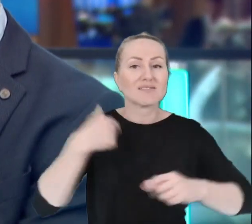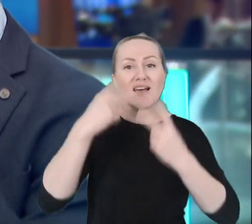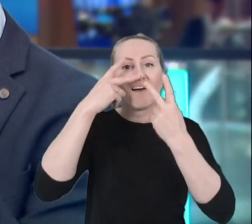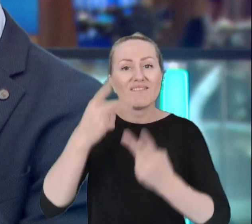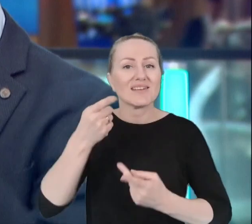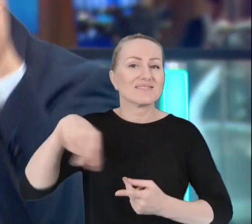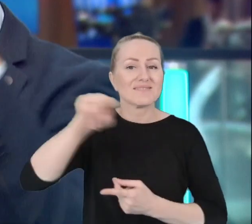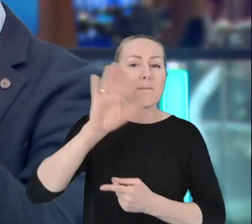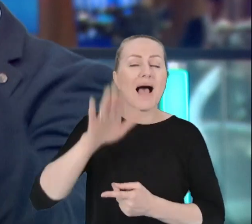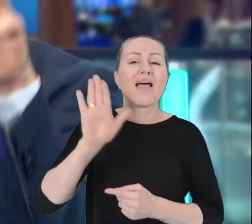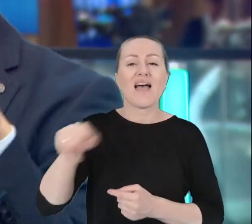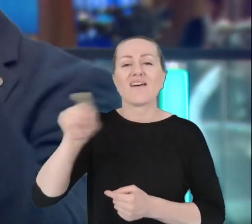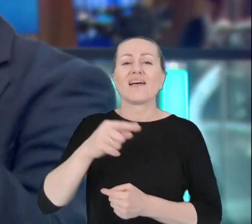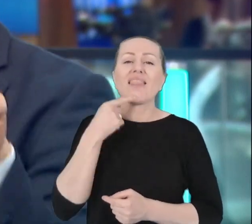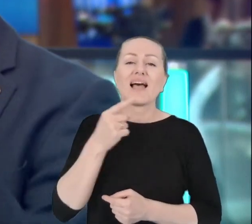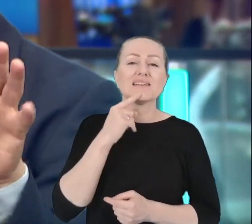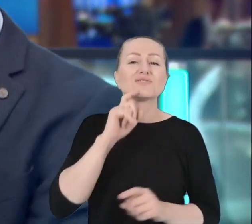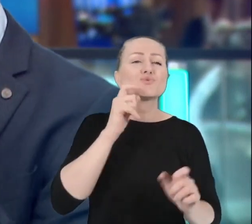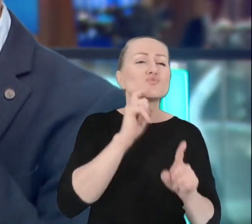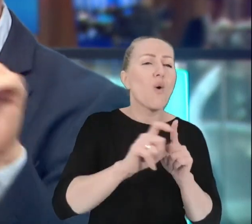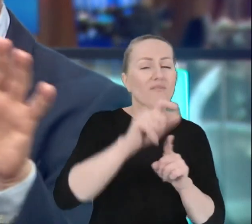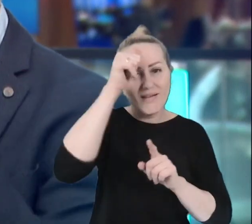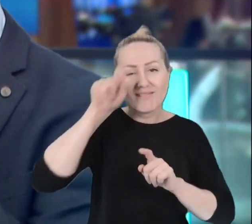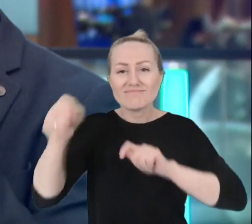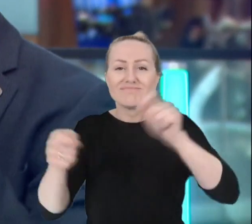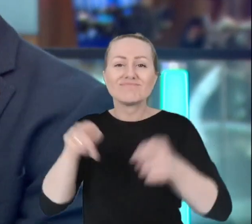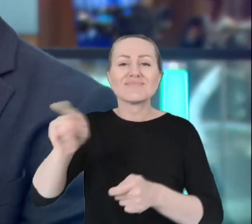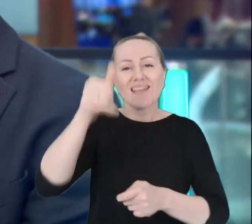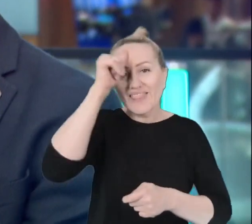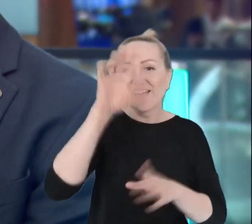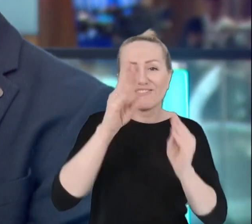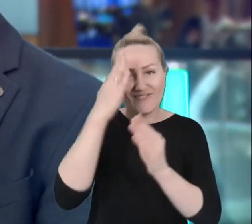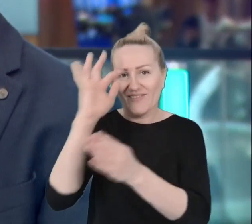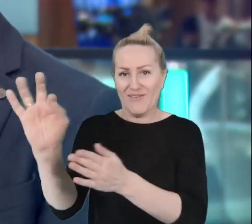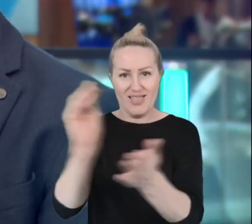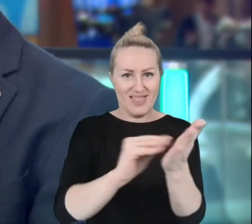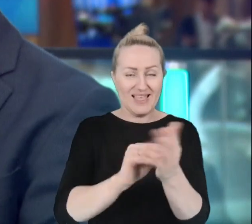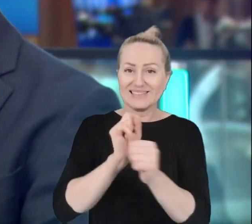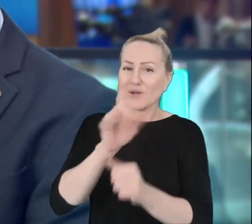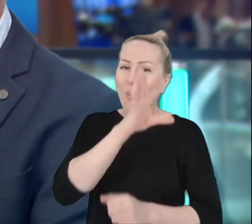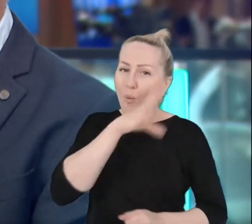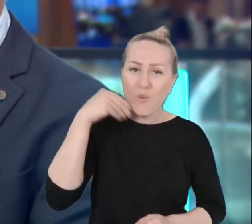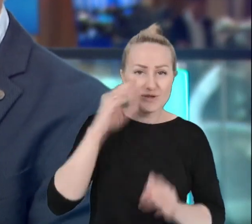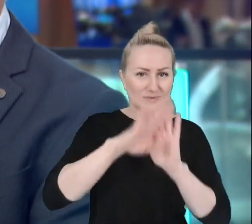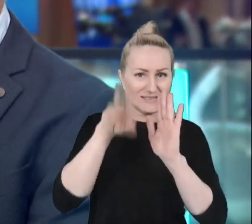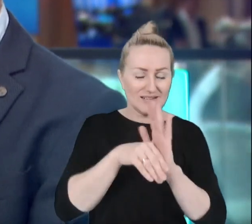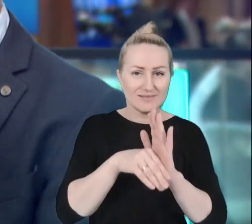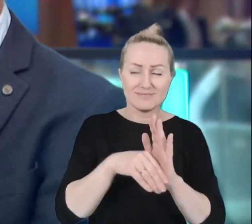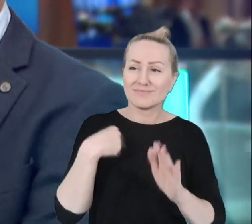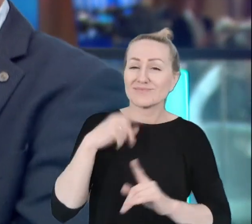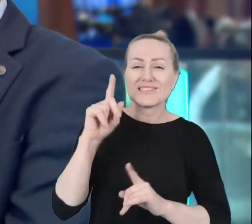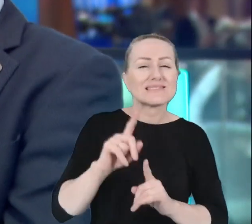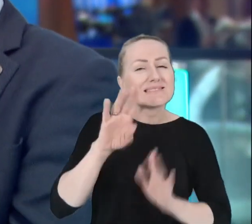swój język, swój kod nazywania tych różnych tam towarów i tak dalej. I są cały czas uśmiechnięte. Czas mnie tak korci, żeby spytać,